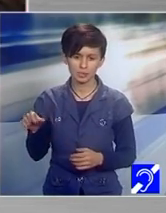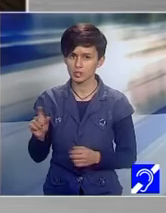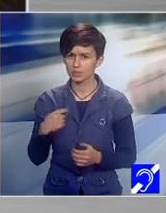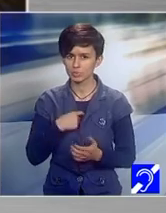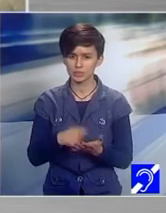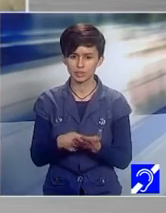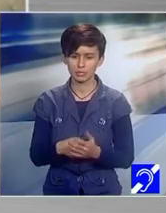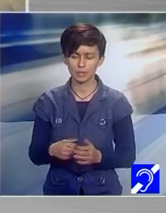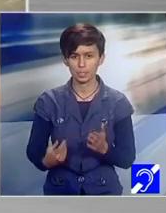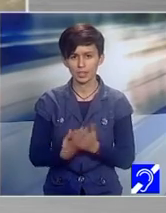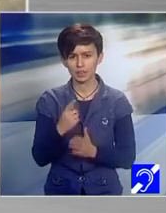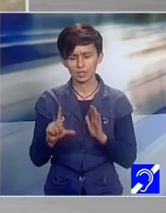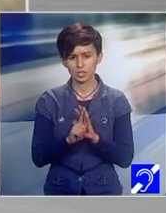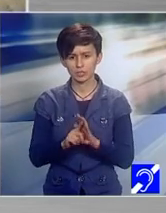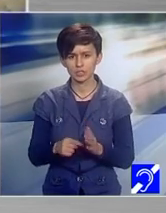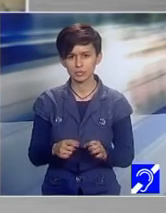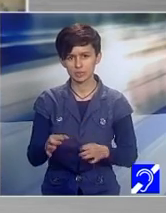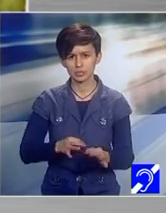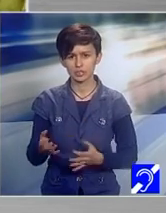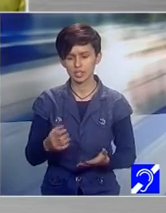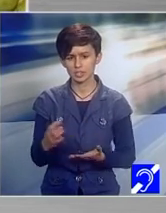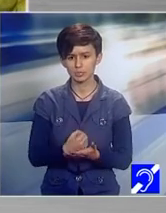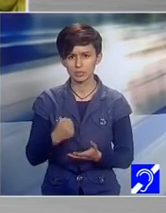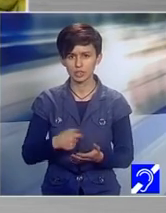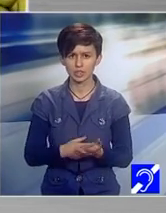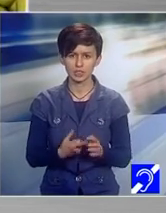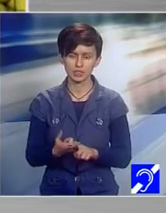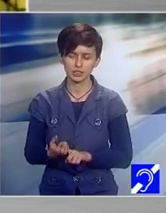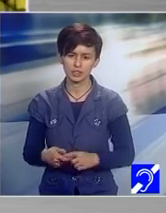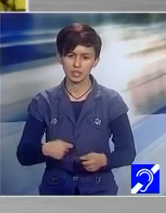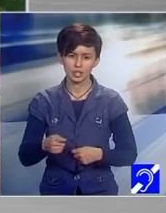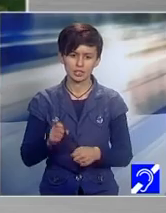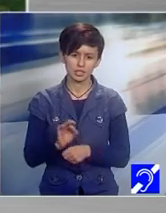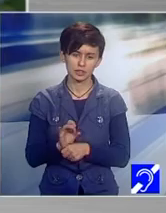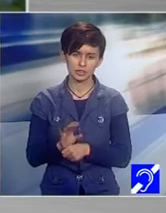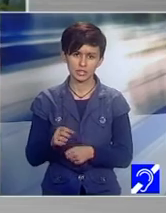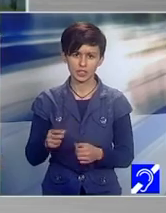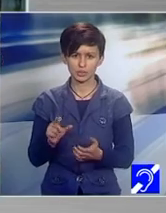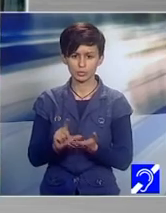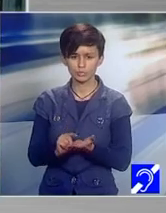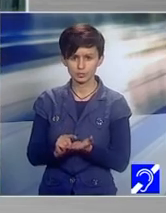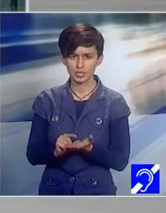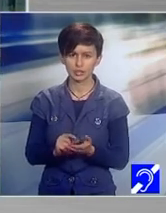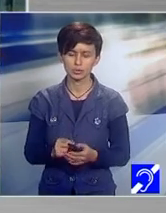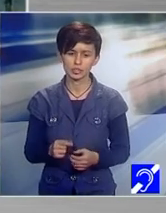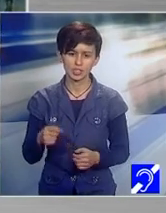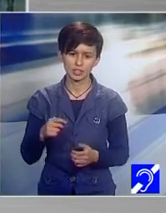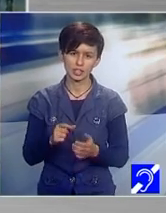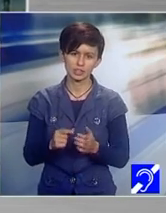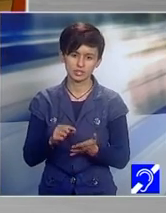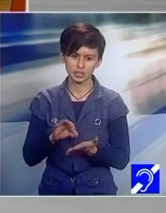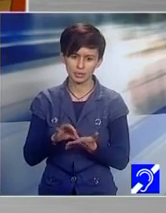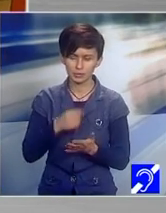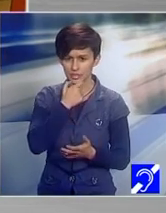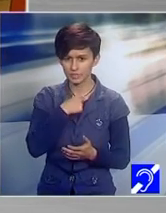cumpere. Noua lege prevede și măsurile care se pot lua privind vânzarea cu preț redus a produselor aflate aproape de expirarea datei limite de consum.